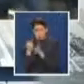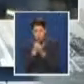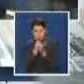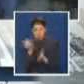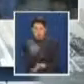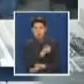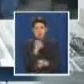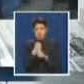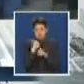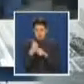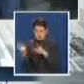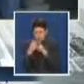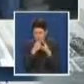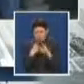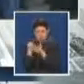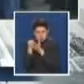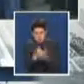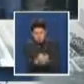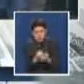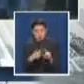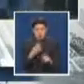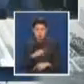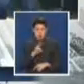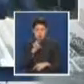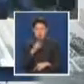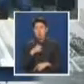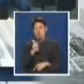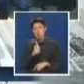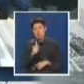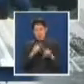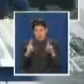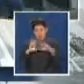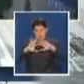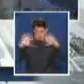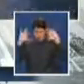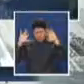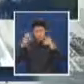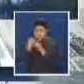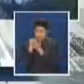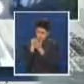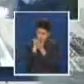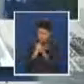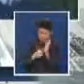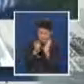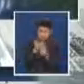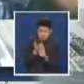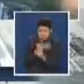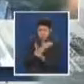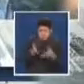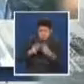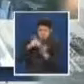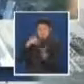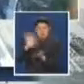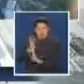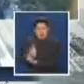แล้วก็ทำเครือข่ายอะไรต่างๆแล้วเข้าไปช่วยเหลือนะครับซึ่งเป็นเรื่องที่ดีส่วนภาครัฐเนี่ยจริงๆการช่วยเหลือมันไม่ได้เริ่มเมื่อตอนตั้งศูนย์